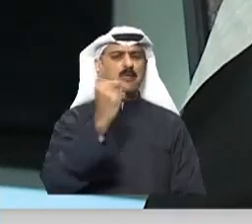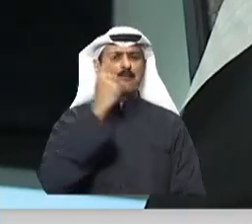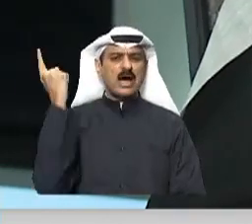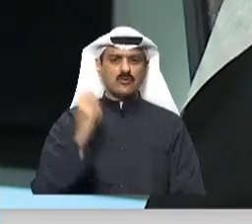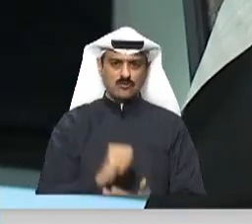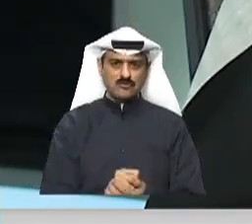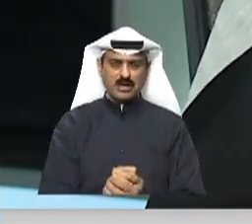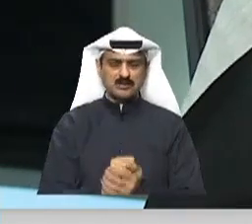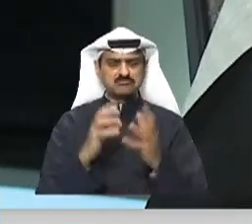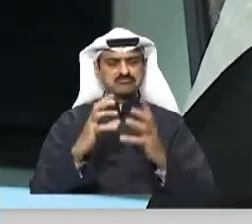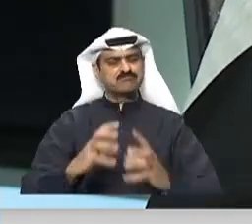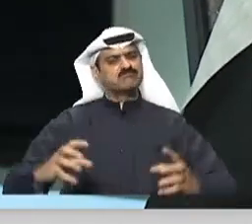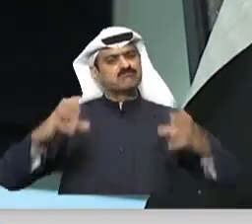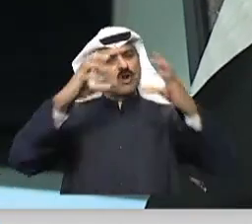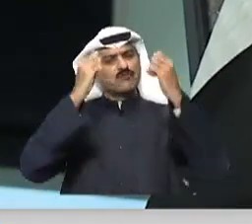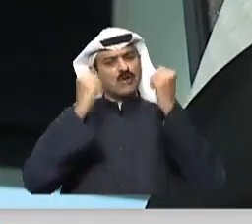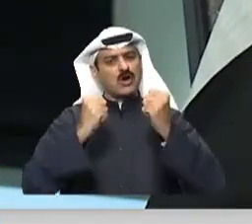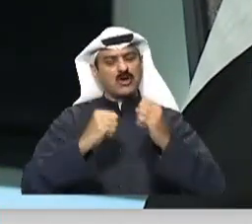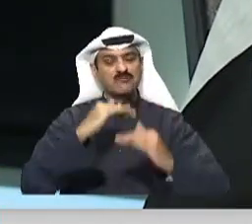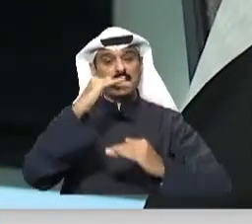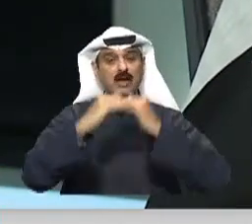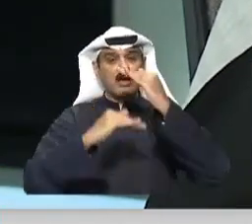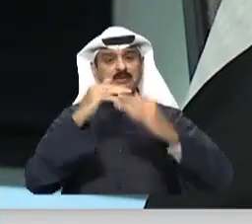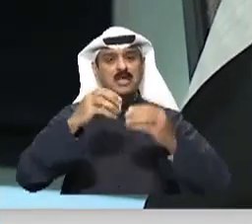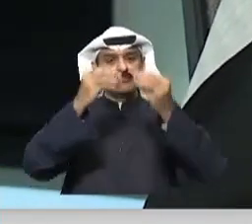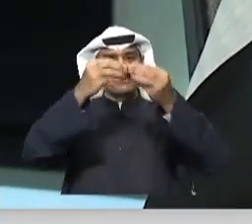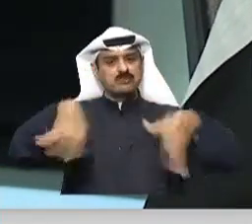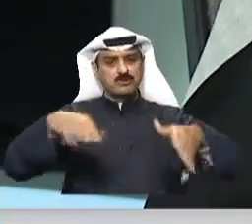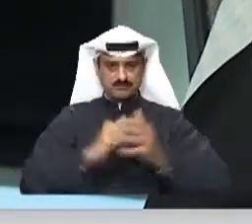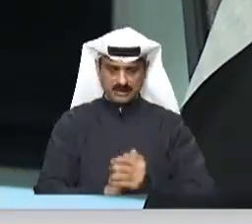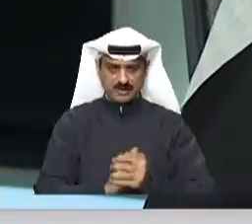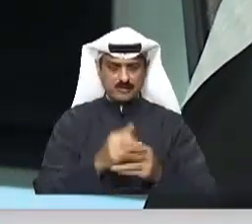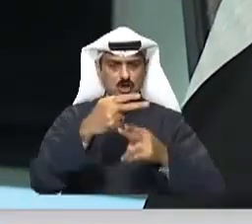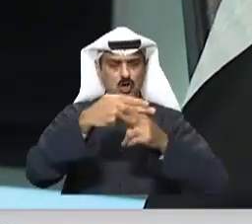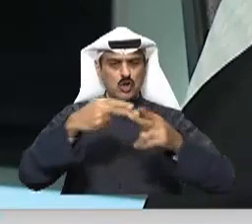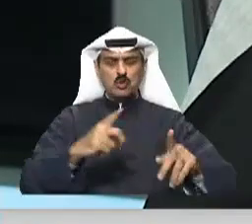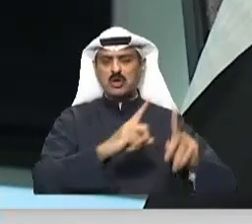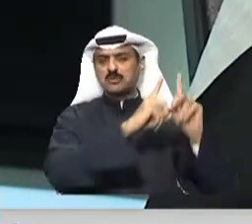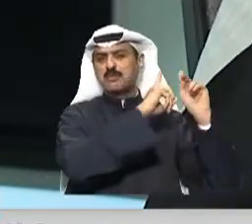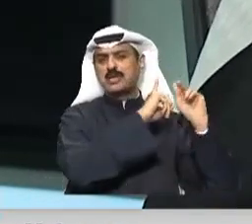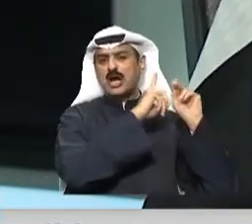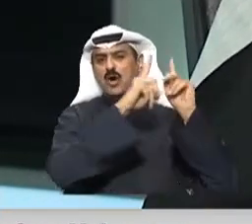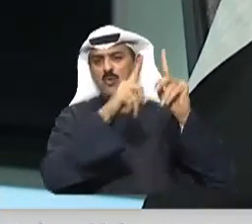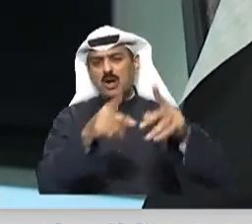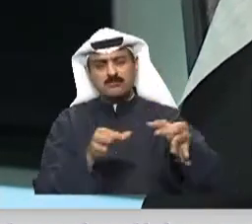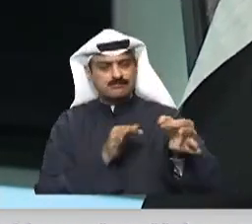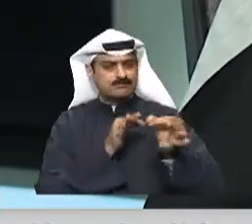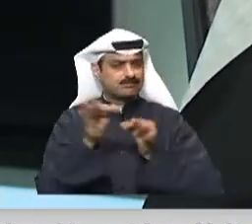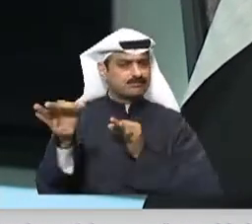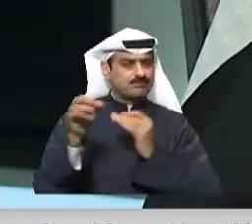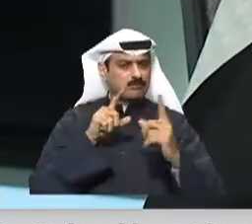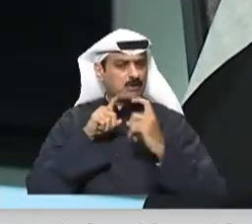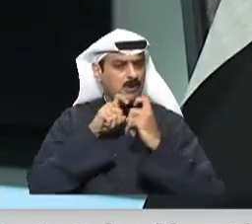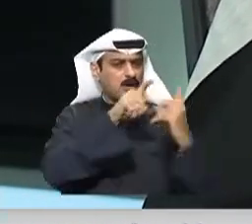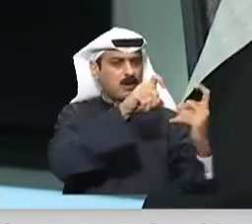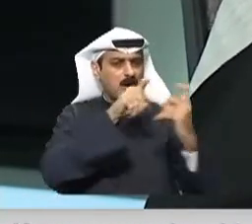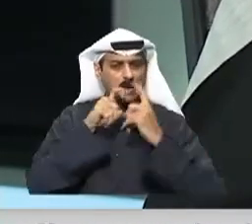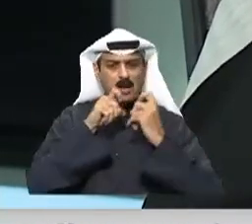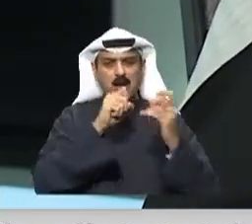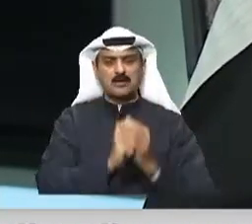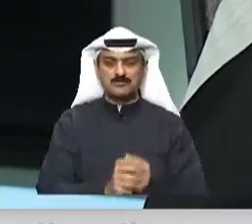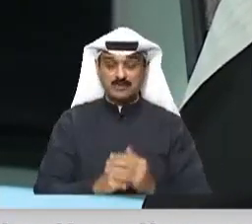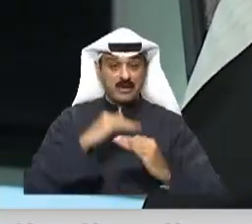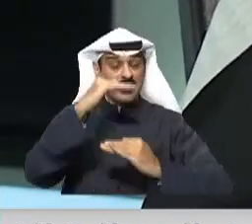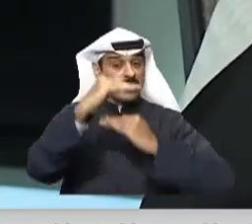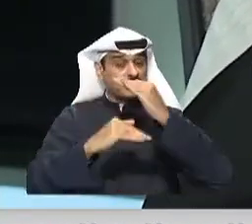ساهم في وقف التنميه بالكويت وانشغلت الكويت لسنوات طوال بقضايا الصراع والتخندق وغيره هذا